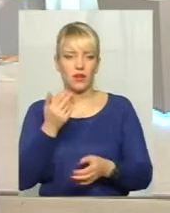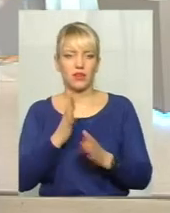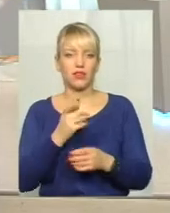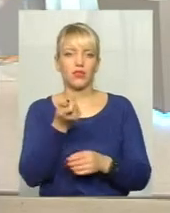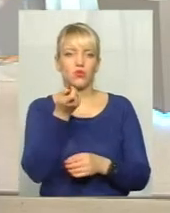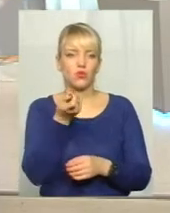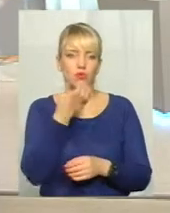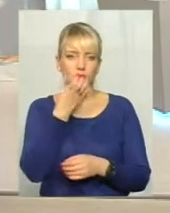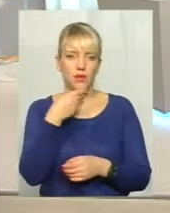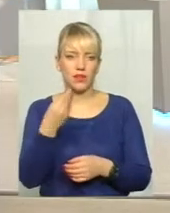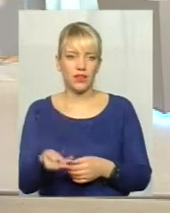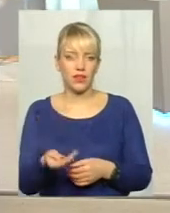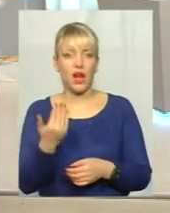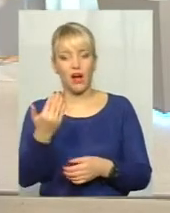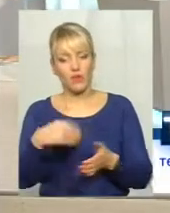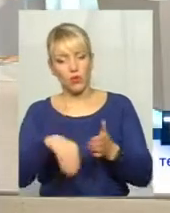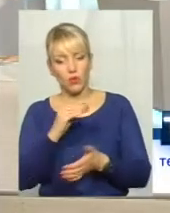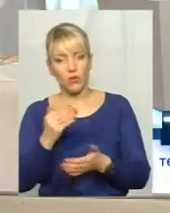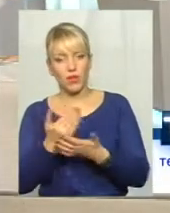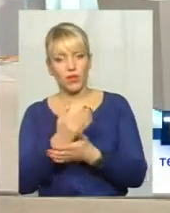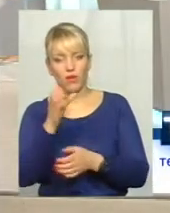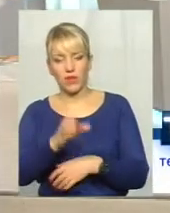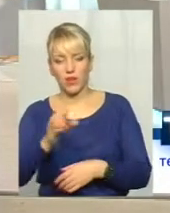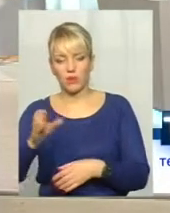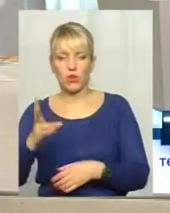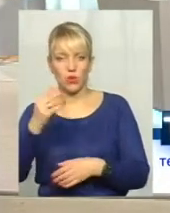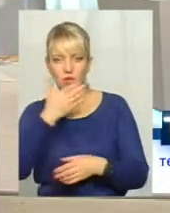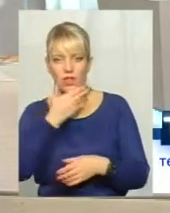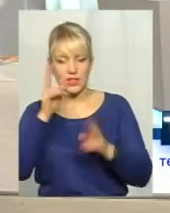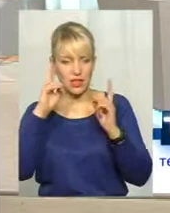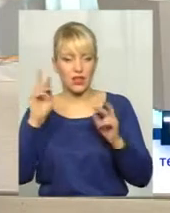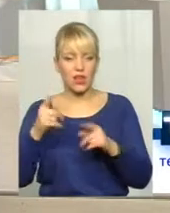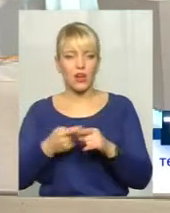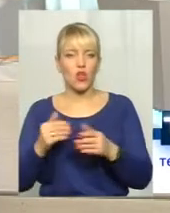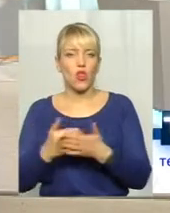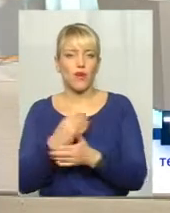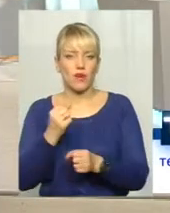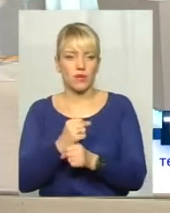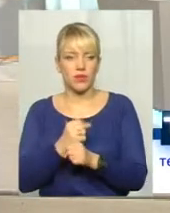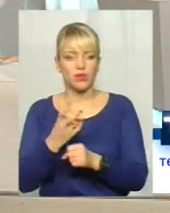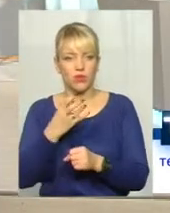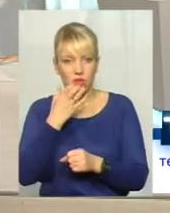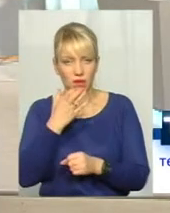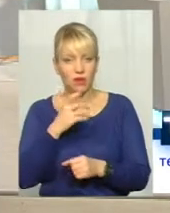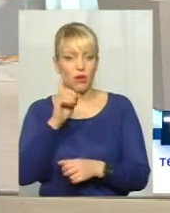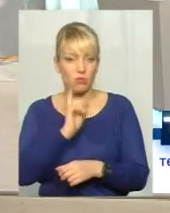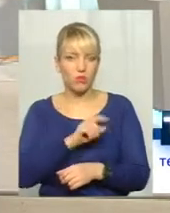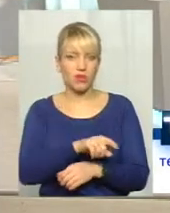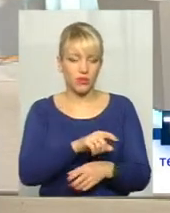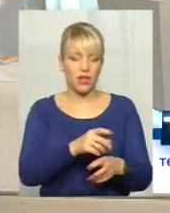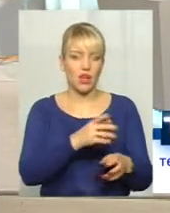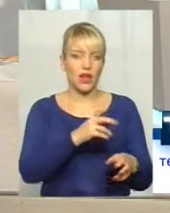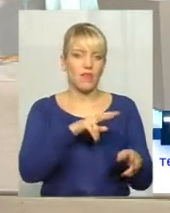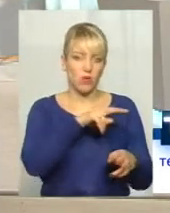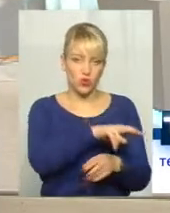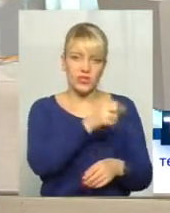піднімає температуру. І ви купили новий, але ви ще не розібрали з інструкцією, як він працює. Але ж потрібно грітись, то ви поки грієте старим, але розбираєтесь в